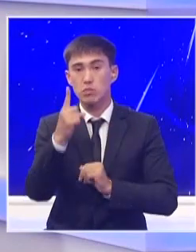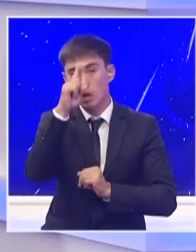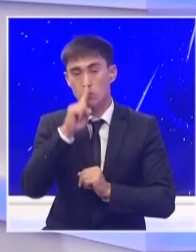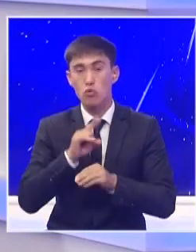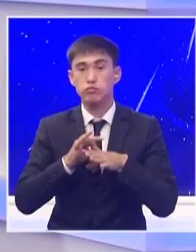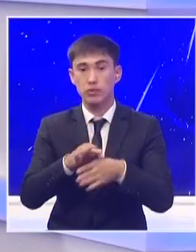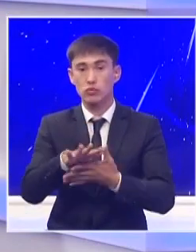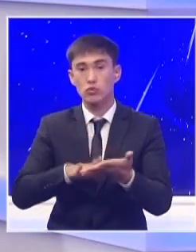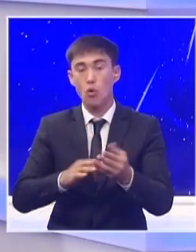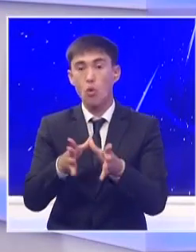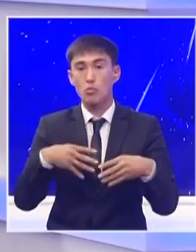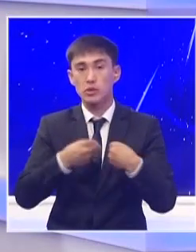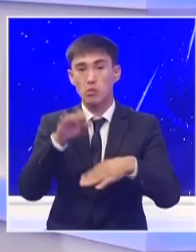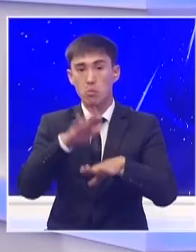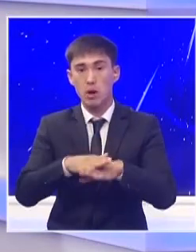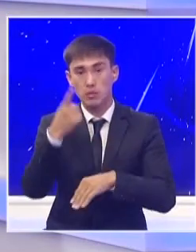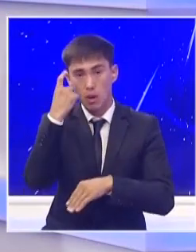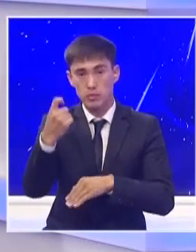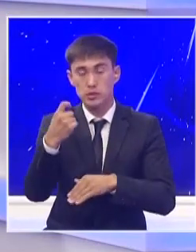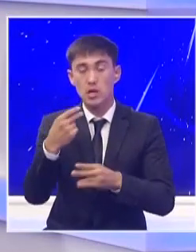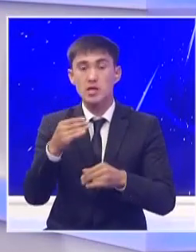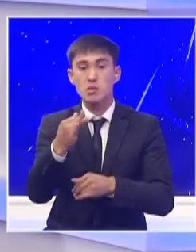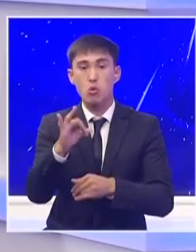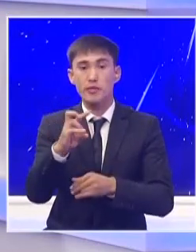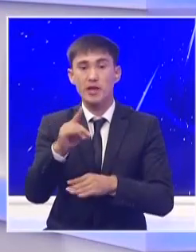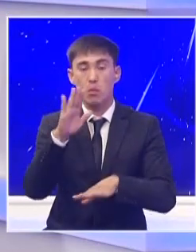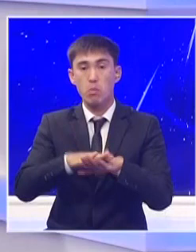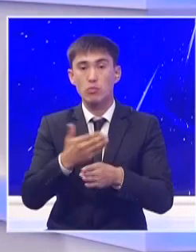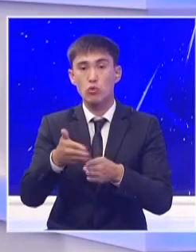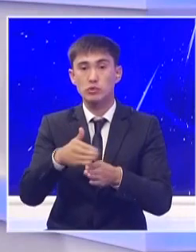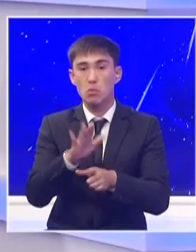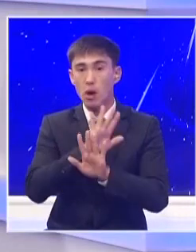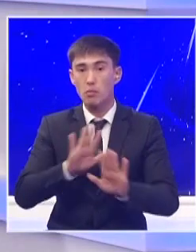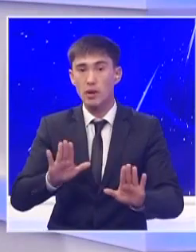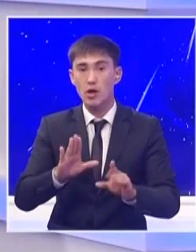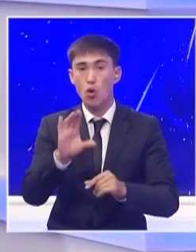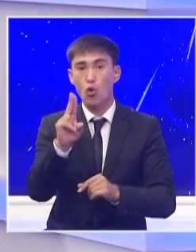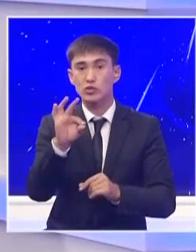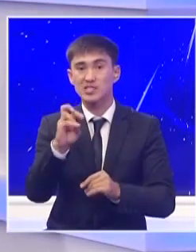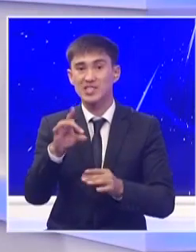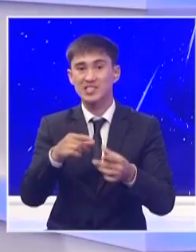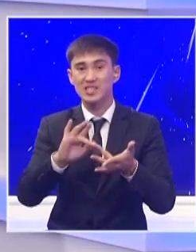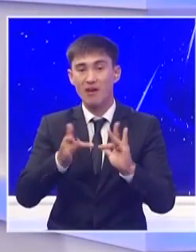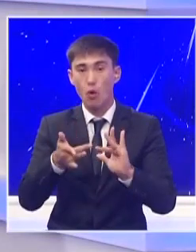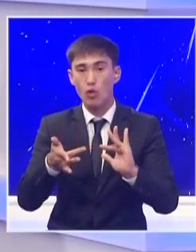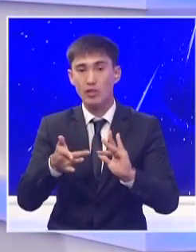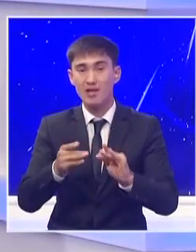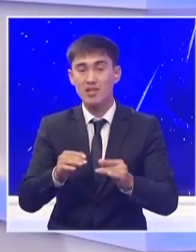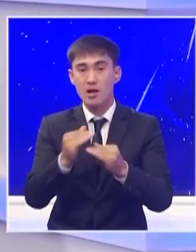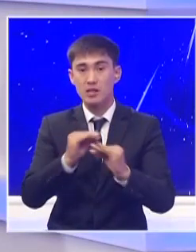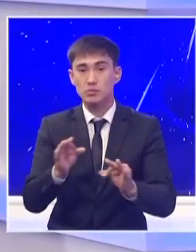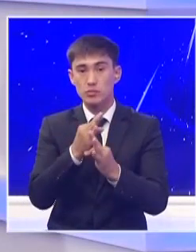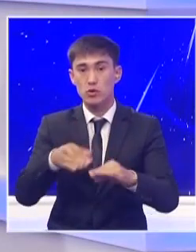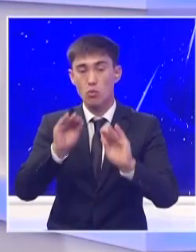жүрет. Отбасы банкі өкілдерінің мәліметінше ипотеканы банк бөлімшесіне бармай-ақ консьерж сервис арқылы онлайн